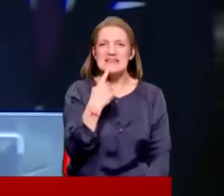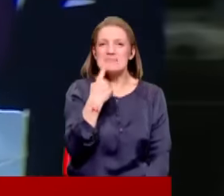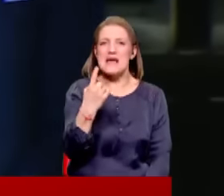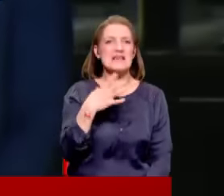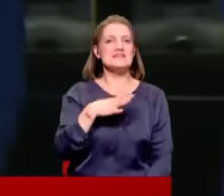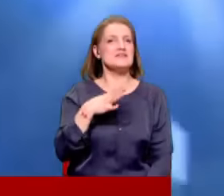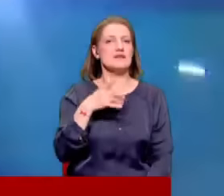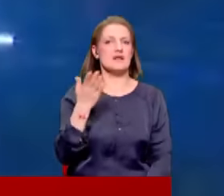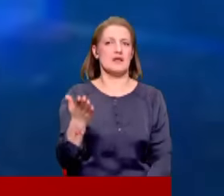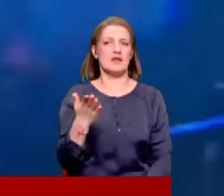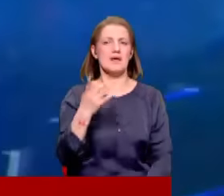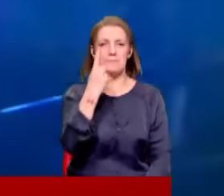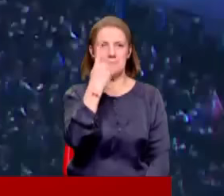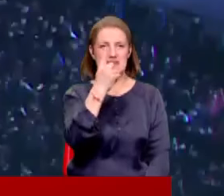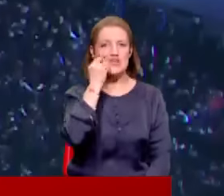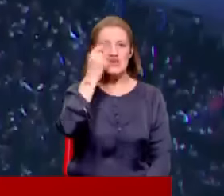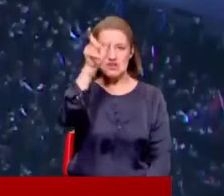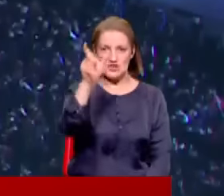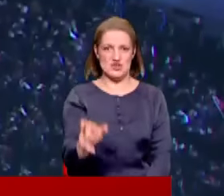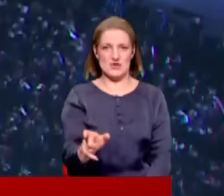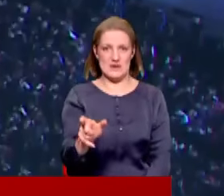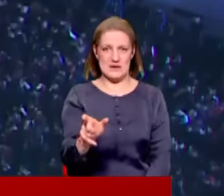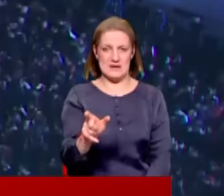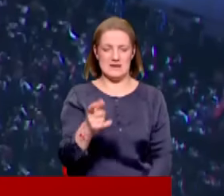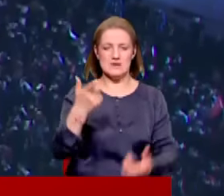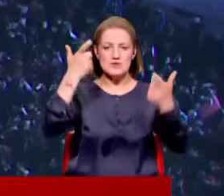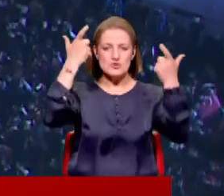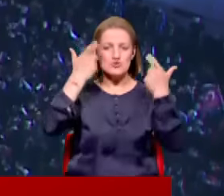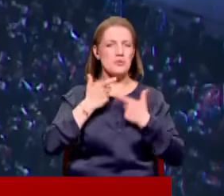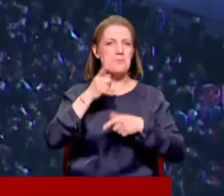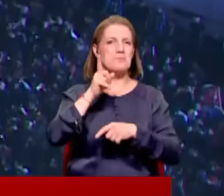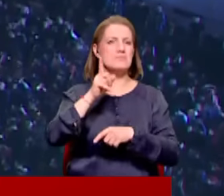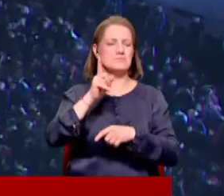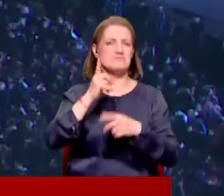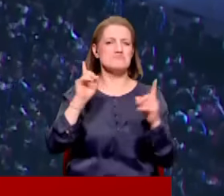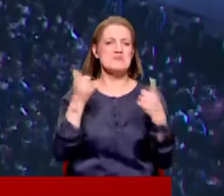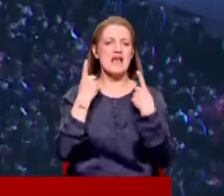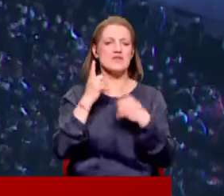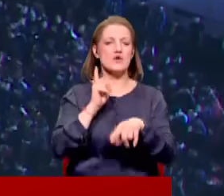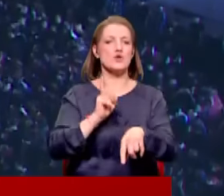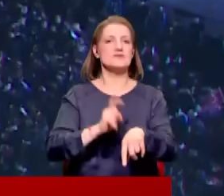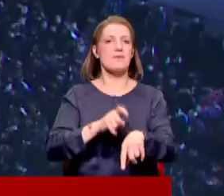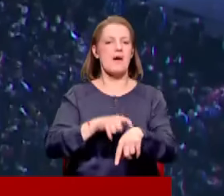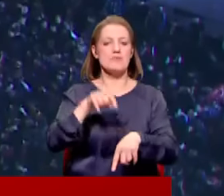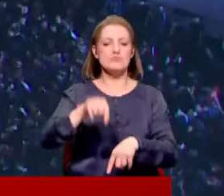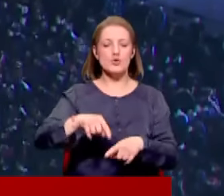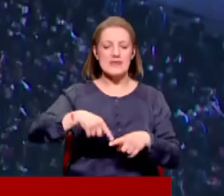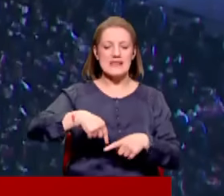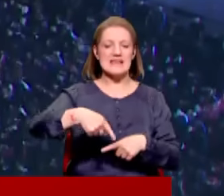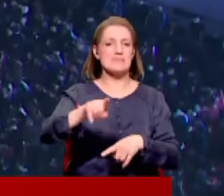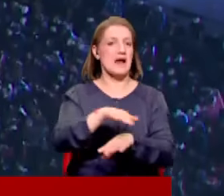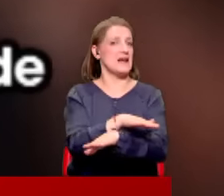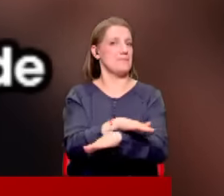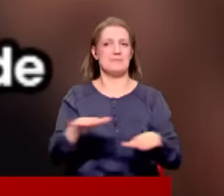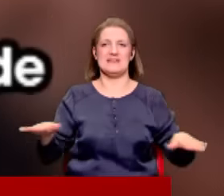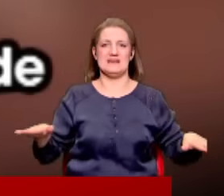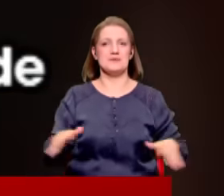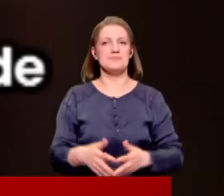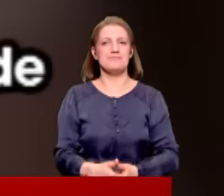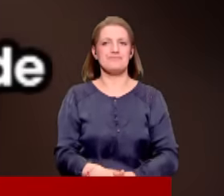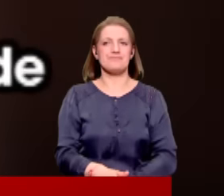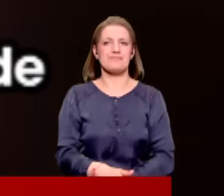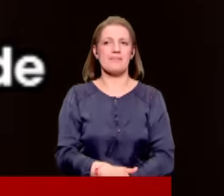mesajlar verdi? Bir kişinin vesayet dönemi bugün itibariyle bitmiştir. Şu